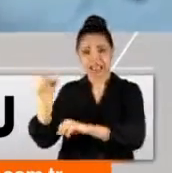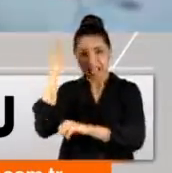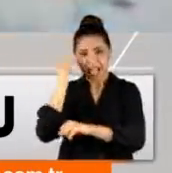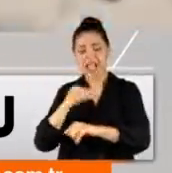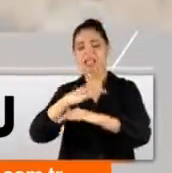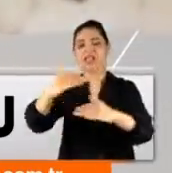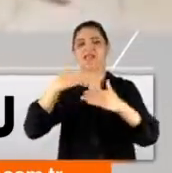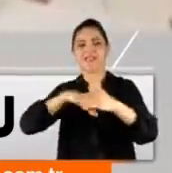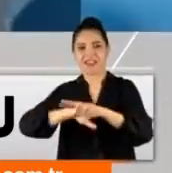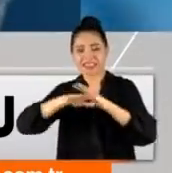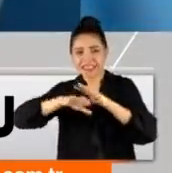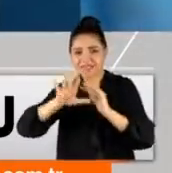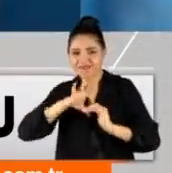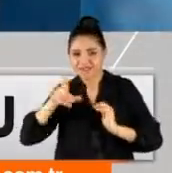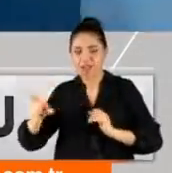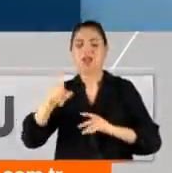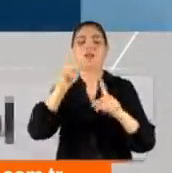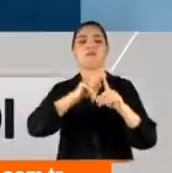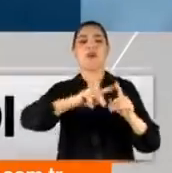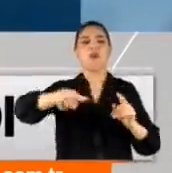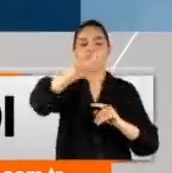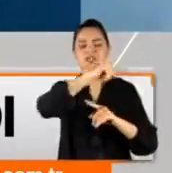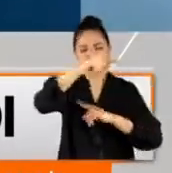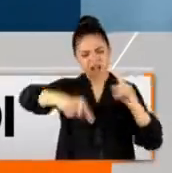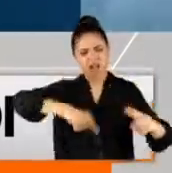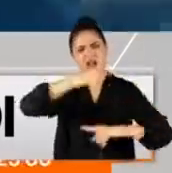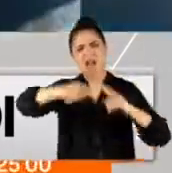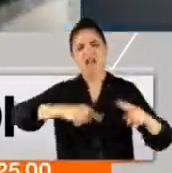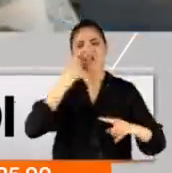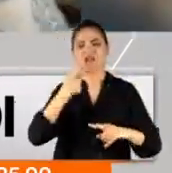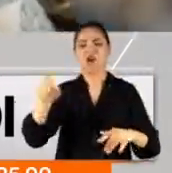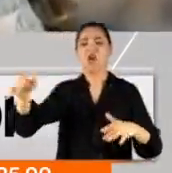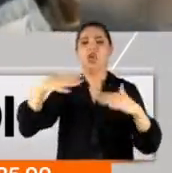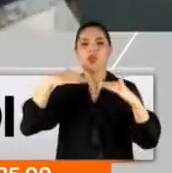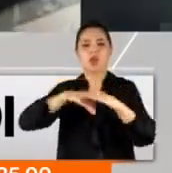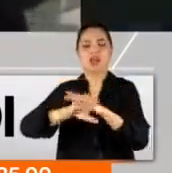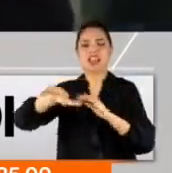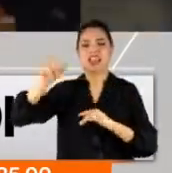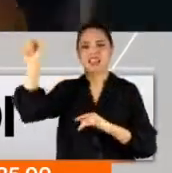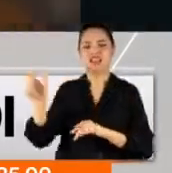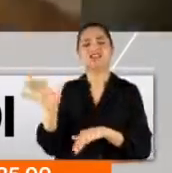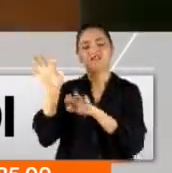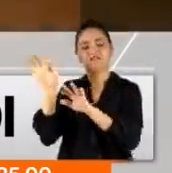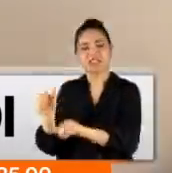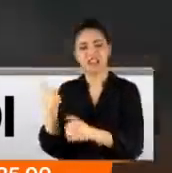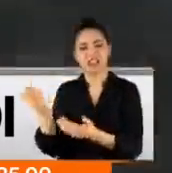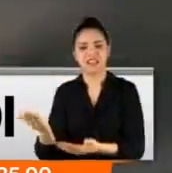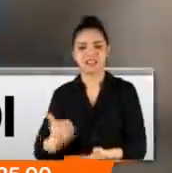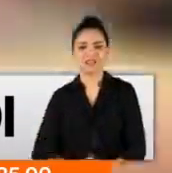saklanmak istedi. Ancak ekipler didik didik bütün binayı aradı. Yorganın altına saklanan o hırsızı kıskıvrak